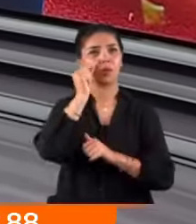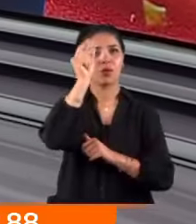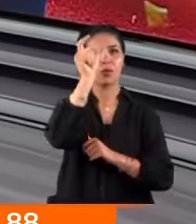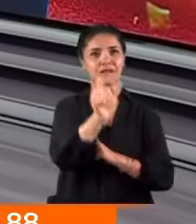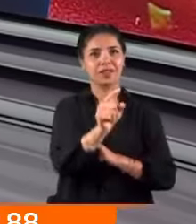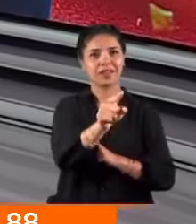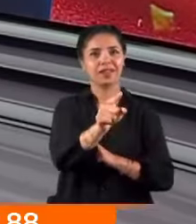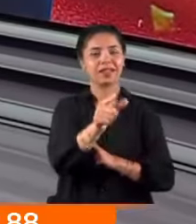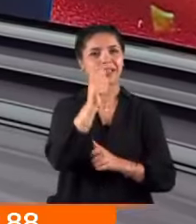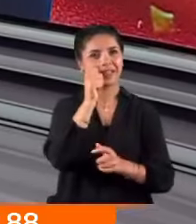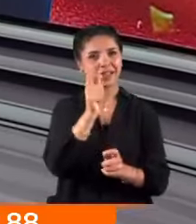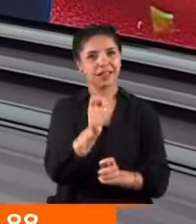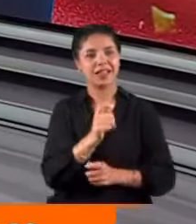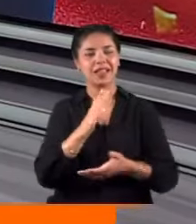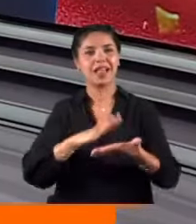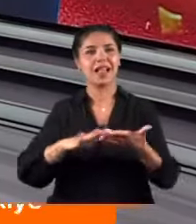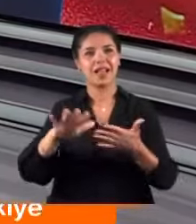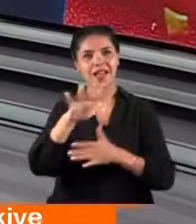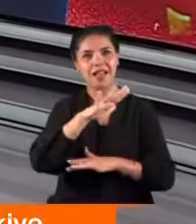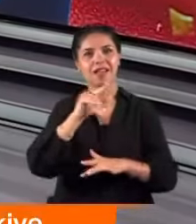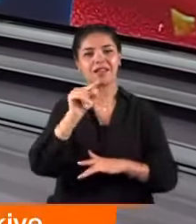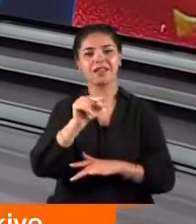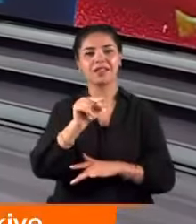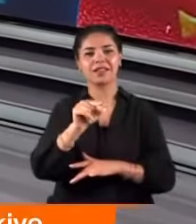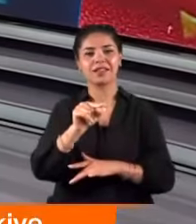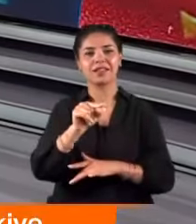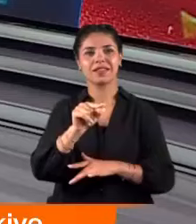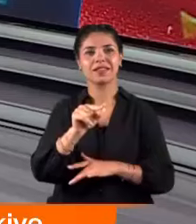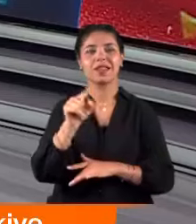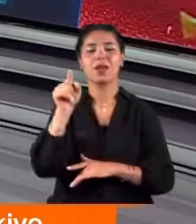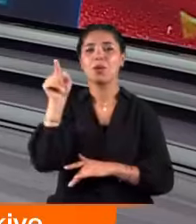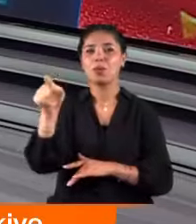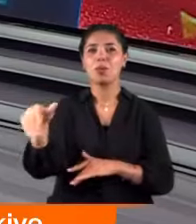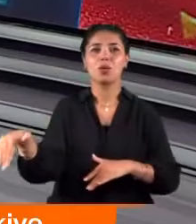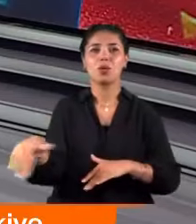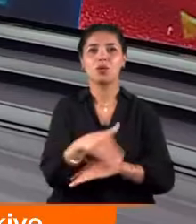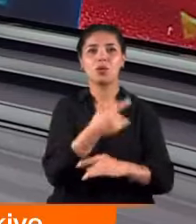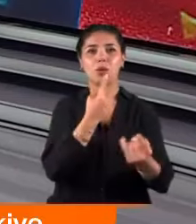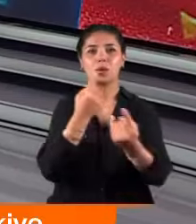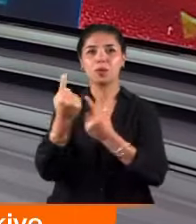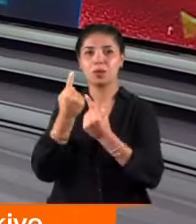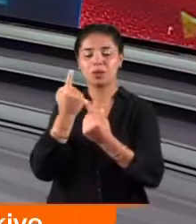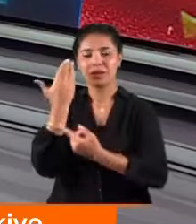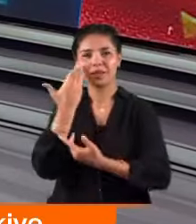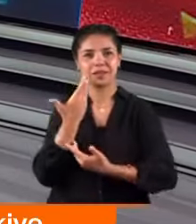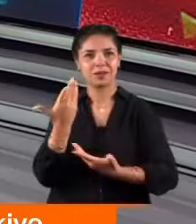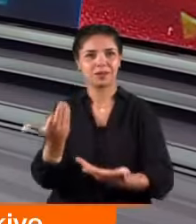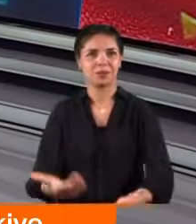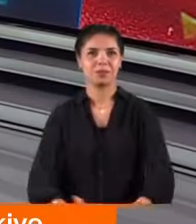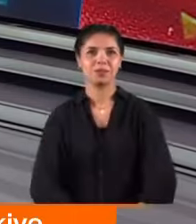gündeminin zirvesine taşıdı. Ve arkadaşlarımız yerli John Wick'le ilgili sokan nabzını sizin için ekrana